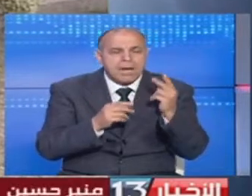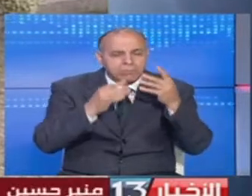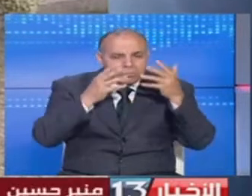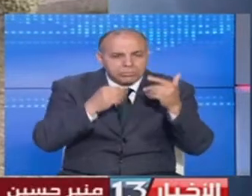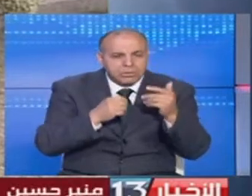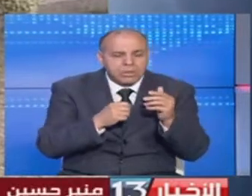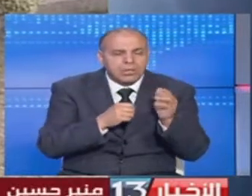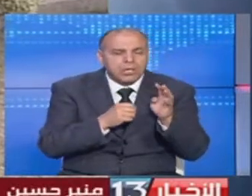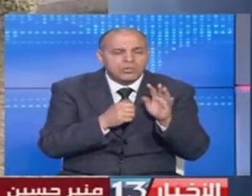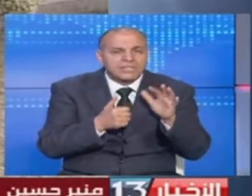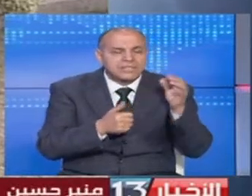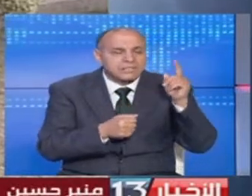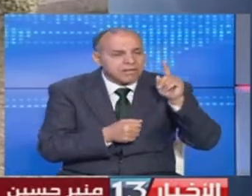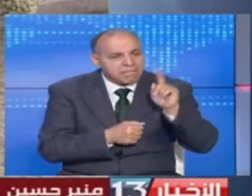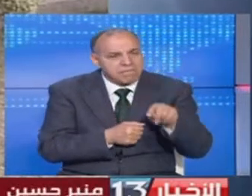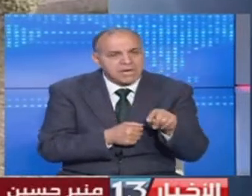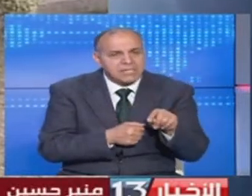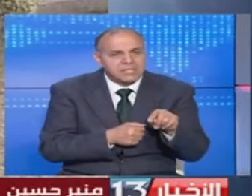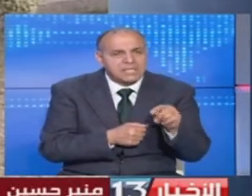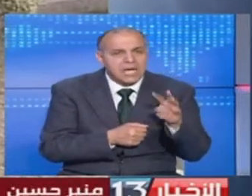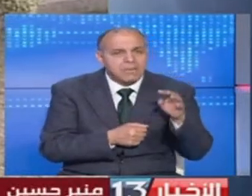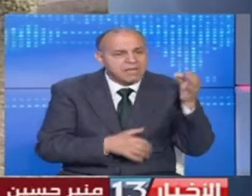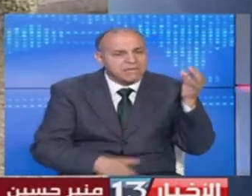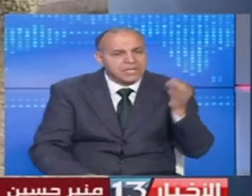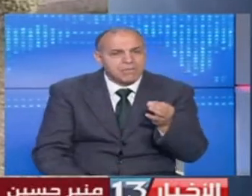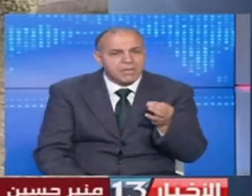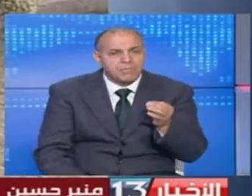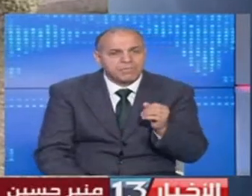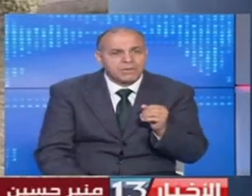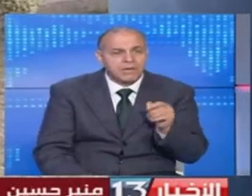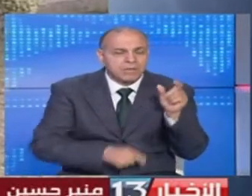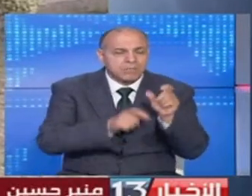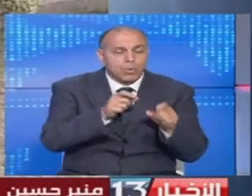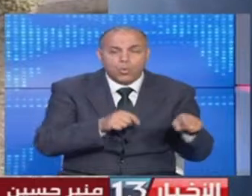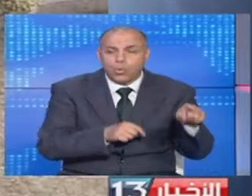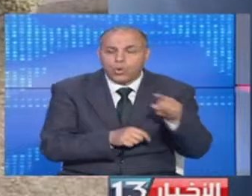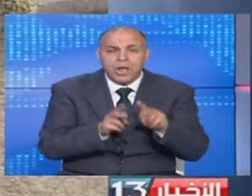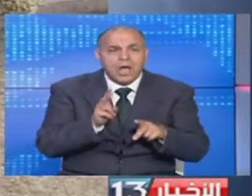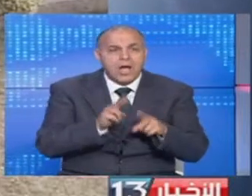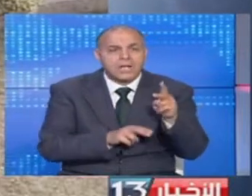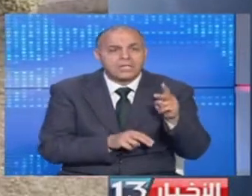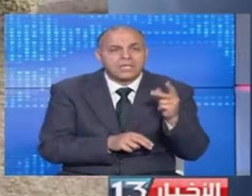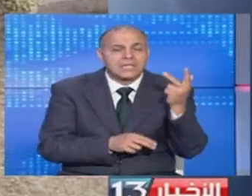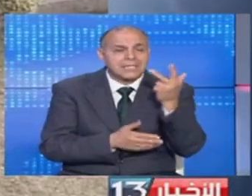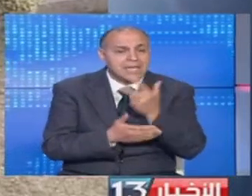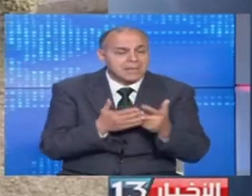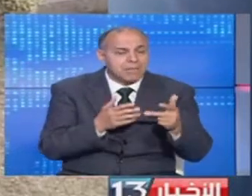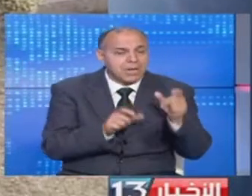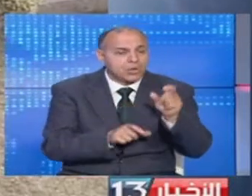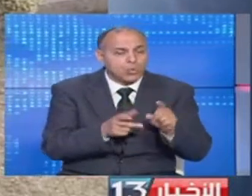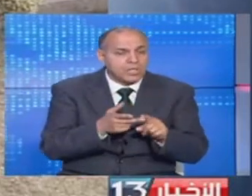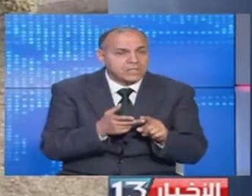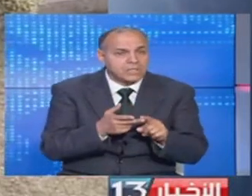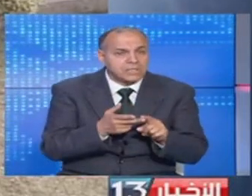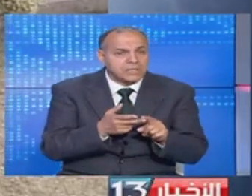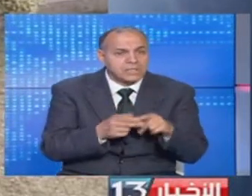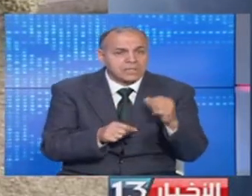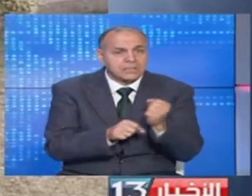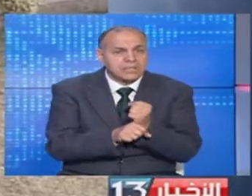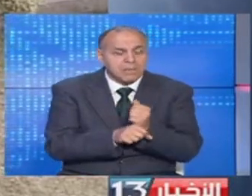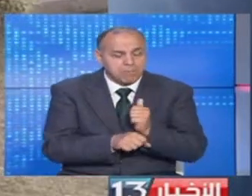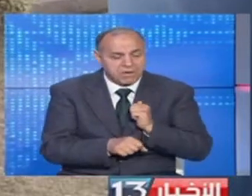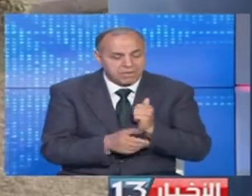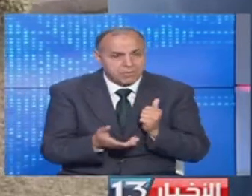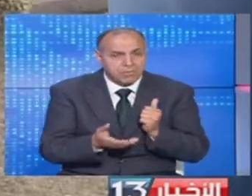سته واربعين فاصل اربعه بالمائه من السكان يعني اكثر من ثلاثه ملايين اه تشتغل في القطاع